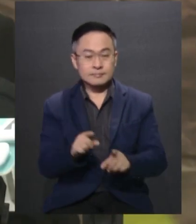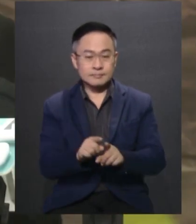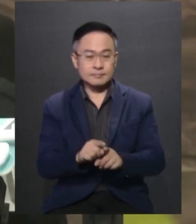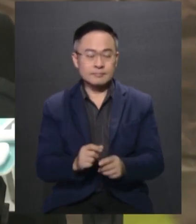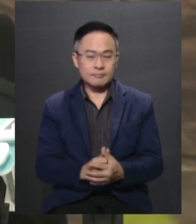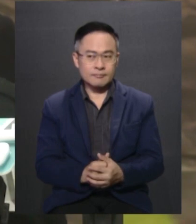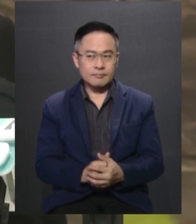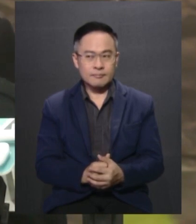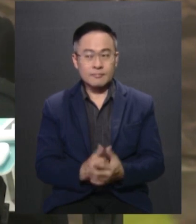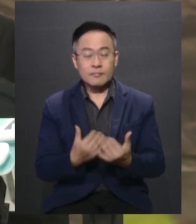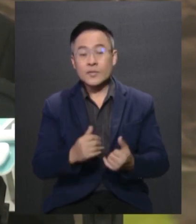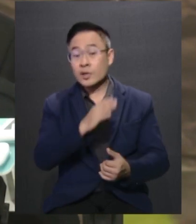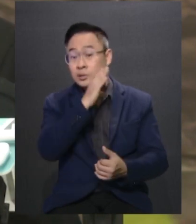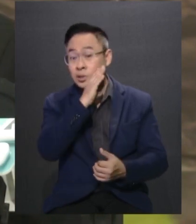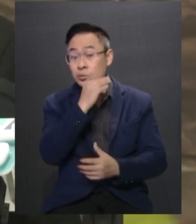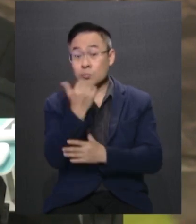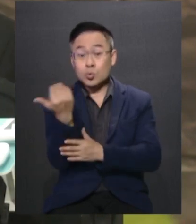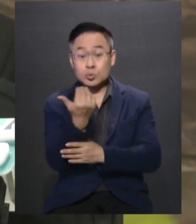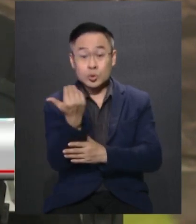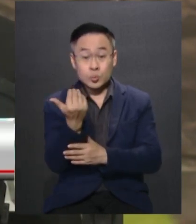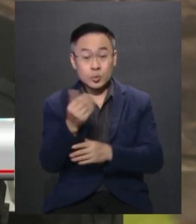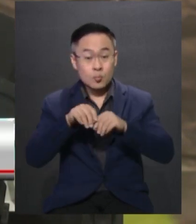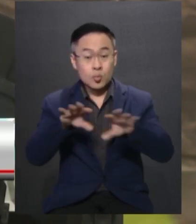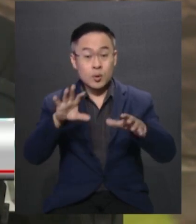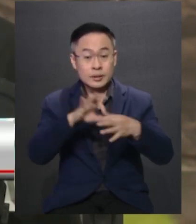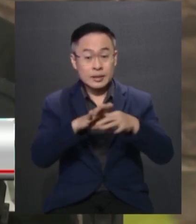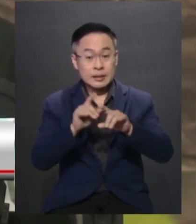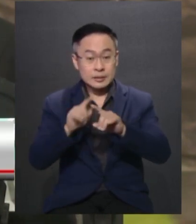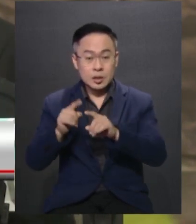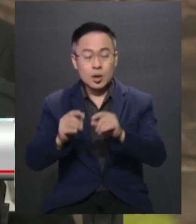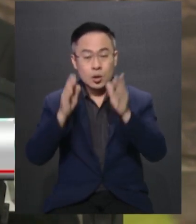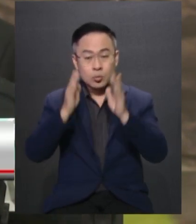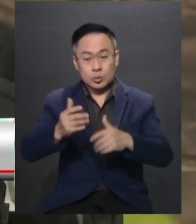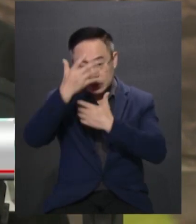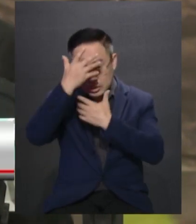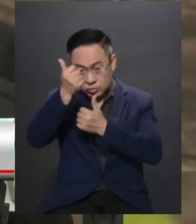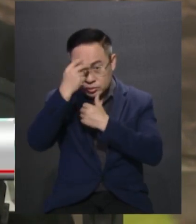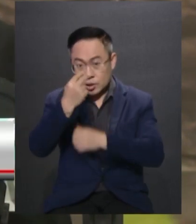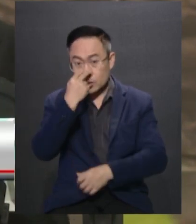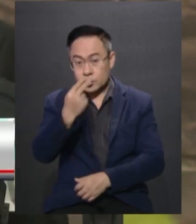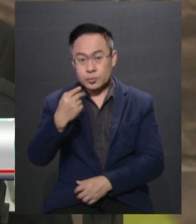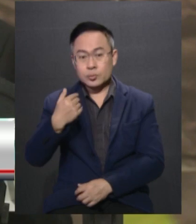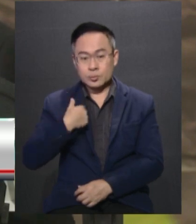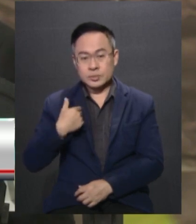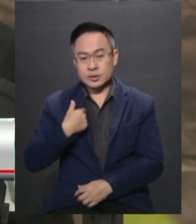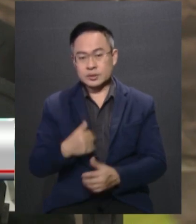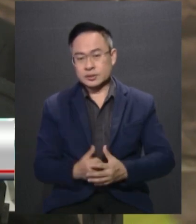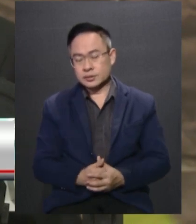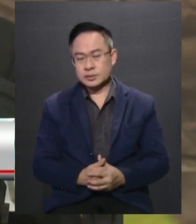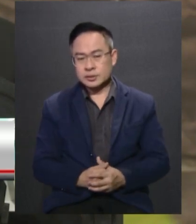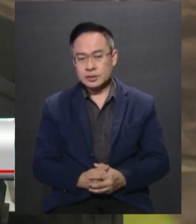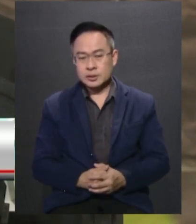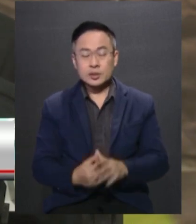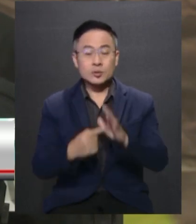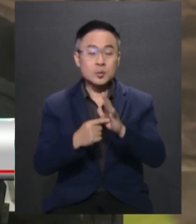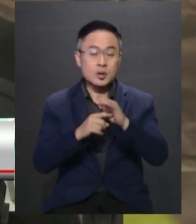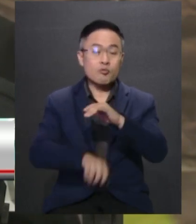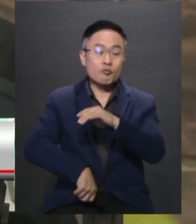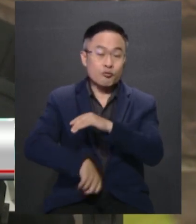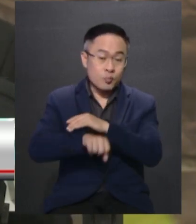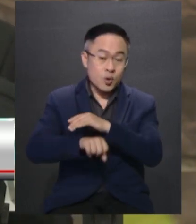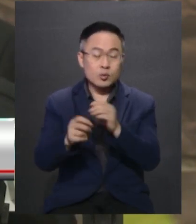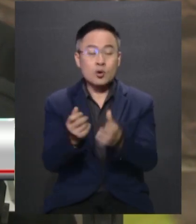เชื่อนะครับว่าถ้ามีการถ่ายทอดเนี่ยในหลายชนิดกีฬายังมีแฟนคลับแฟนกีฬาเนี่ยติดตามเชียร์ไม่ว่าจะเป็นฟุตบอล